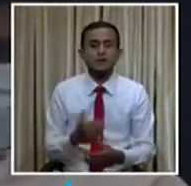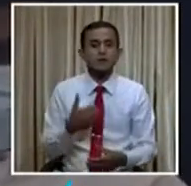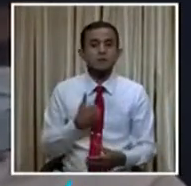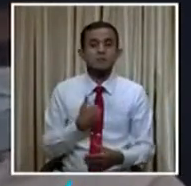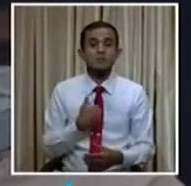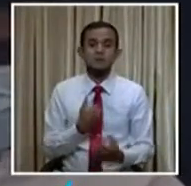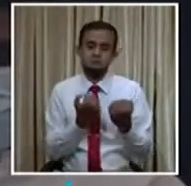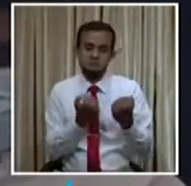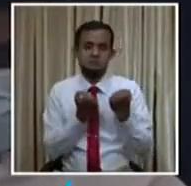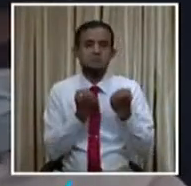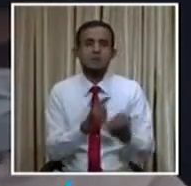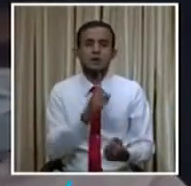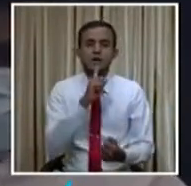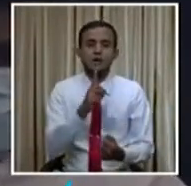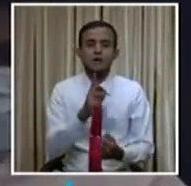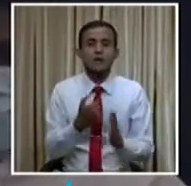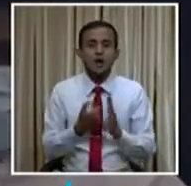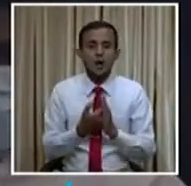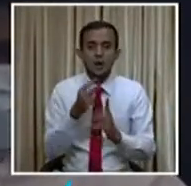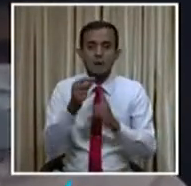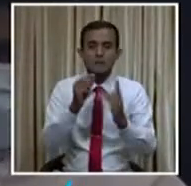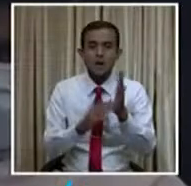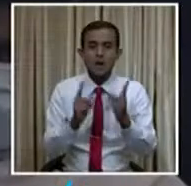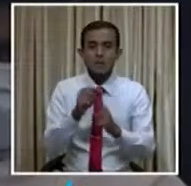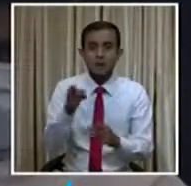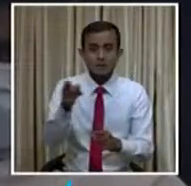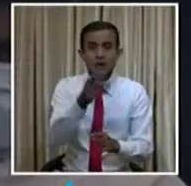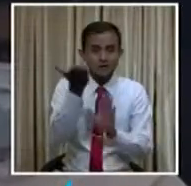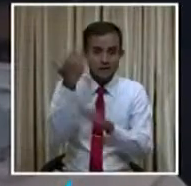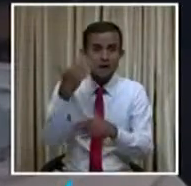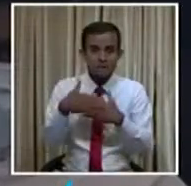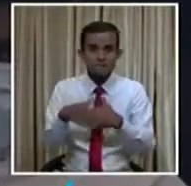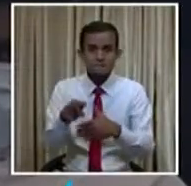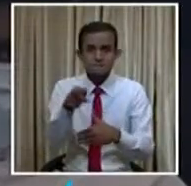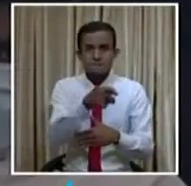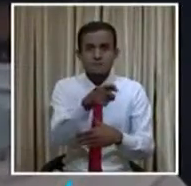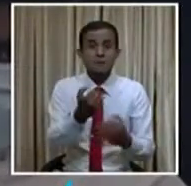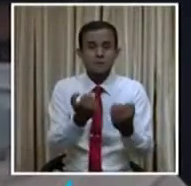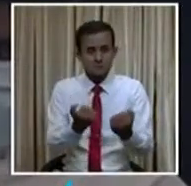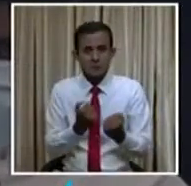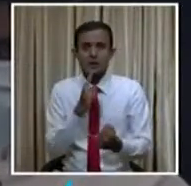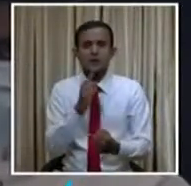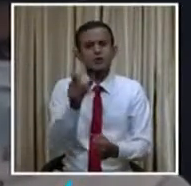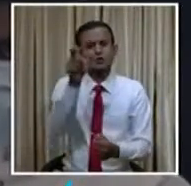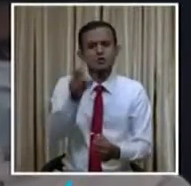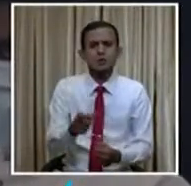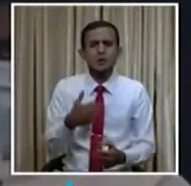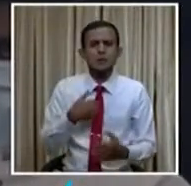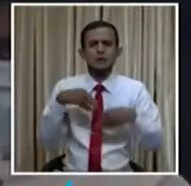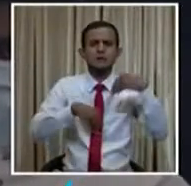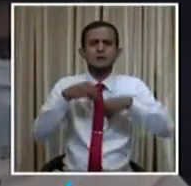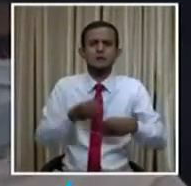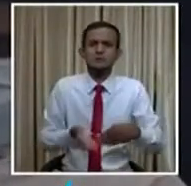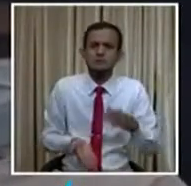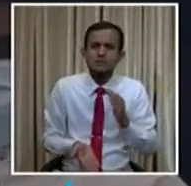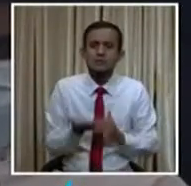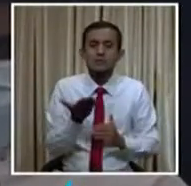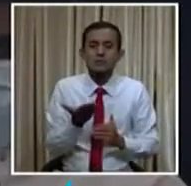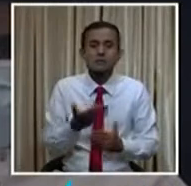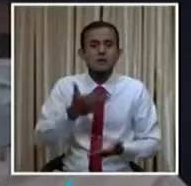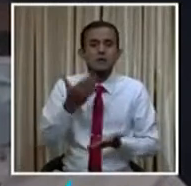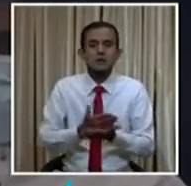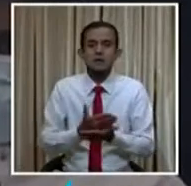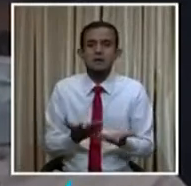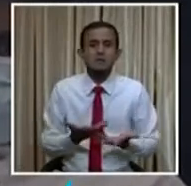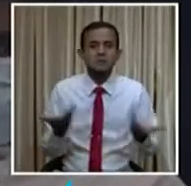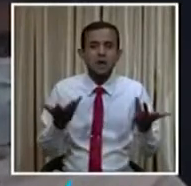එතුමාට අභියෝග කරා මේ ගරු මන්ත්‍රීතුමාලා ඉන්නව එදා හිටපු අය අභියෝග කරා තමුන්නාසයට මගේ දේශපාලන ගමන නතර